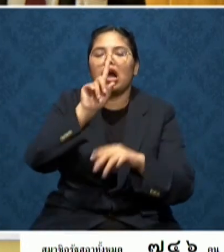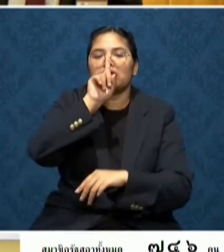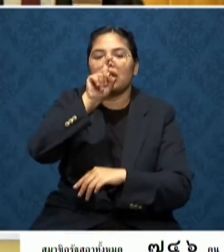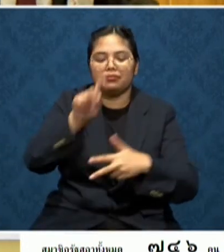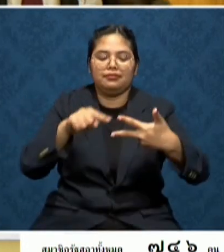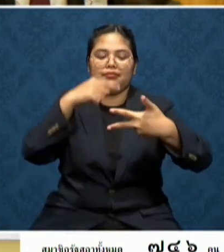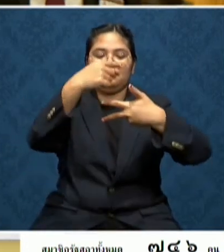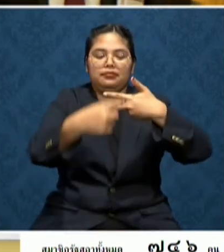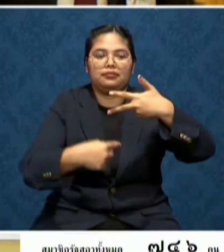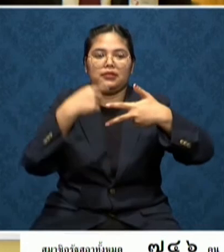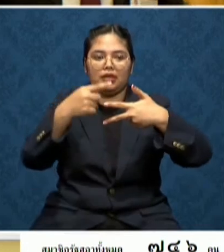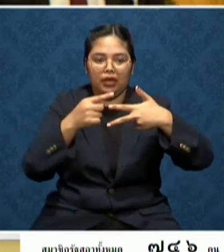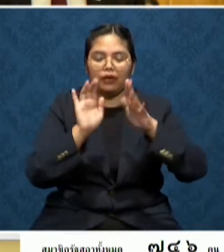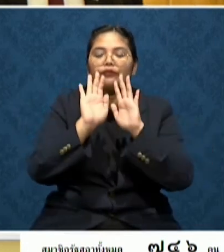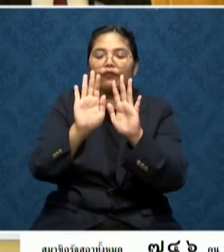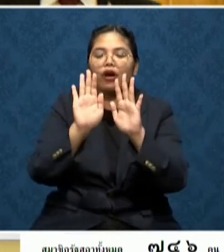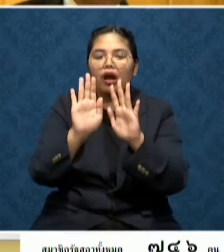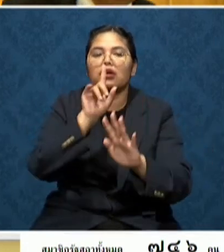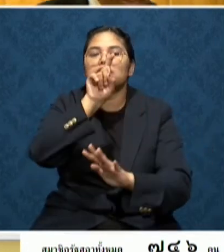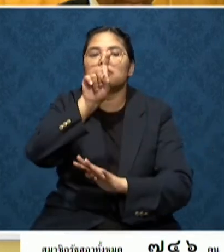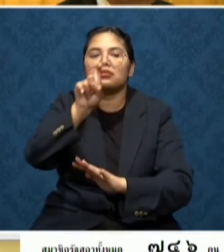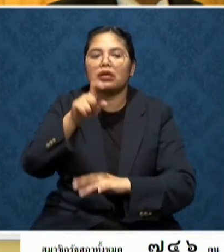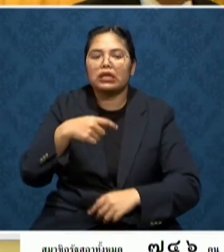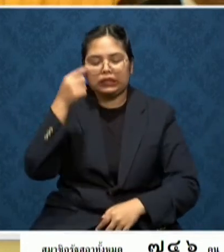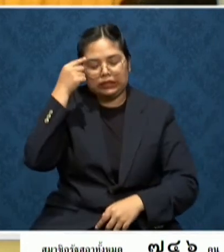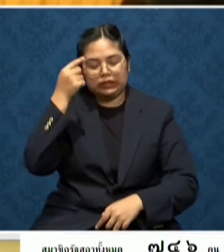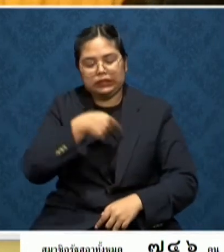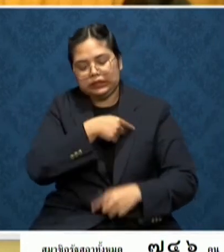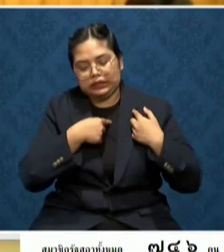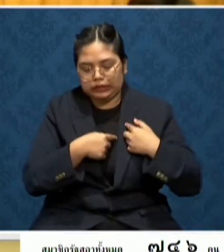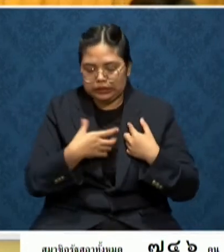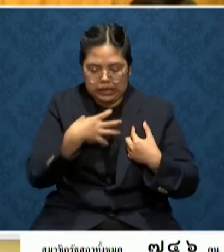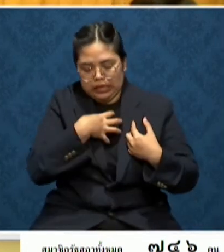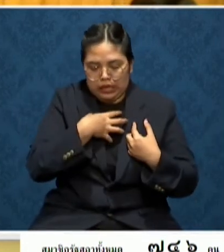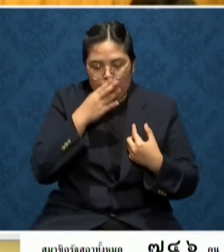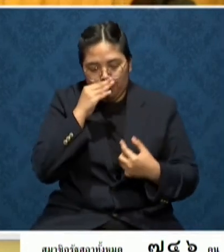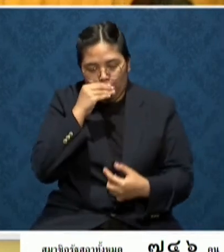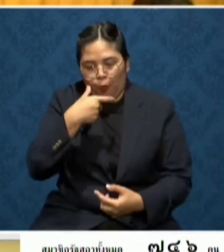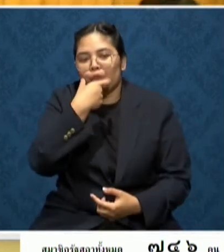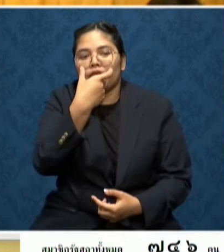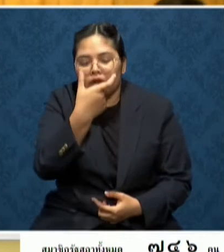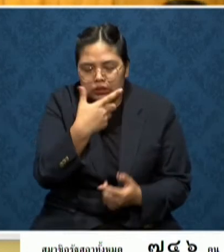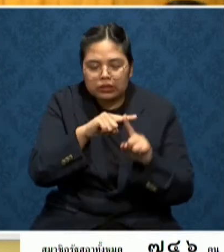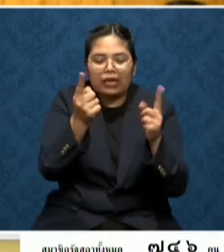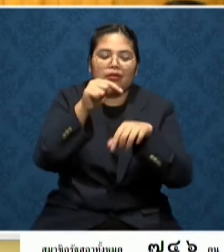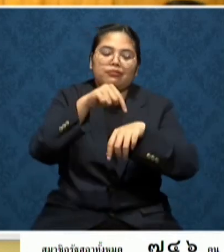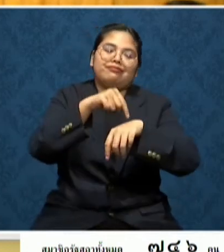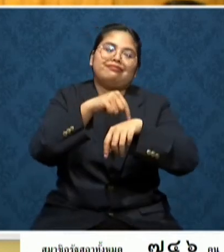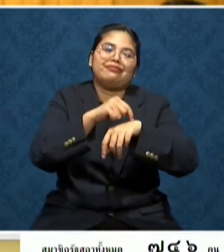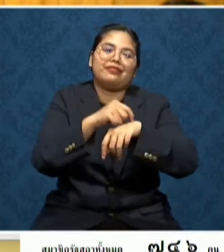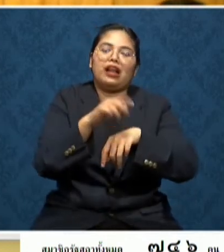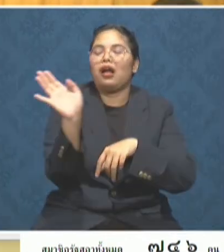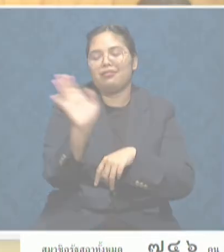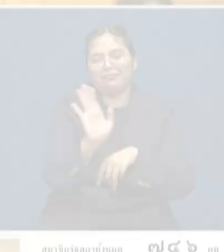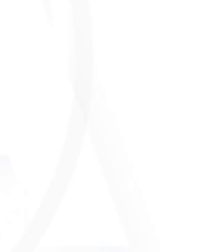3คำถามเพียงเท่านี้ทั้งที่ใจอยากจะพูดมากกว่านี้เยอะครับแต่ว่าติดขัดด้วยเวลากลับ